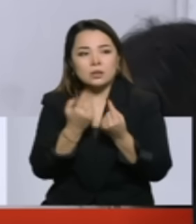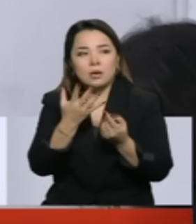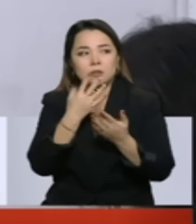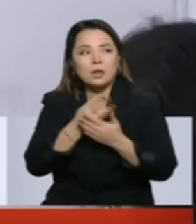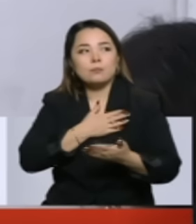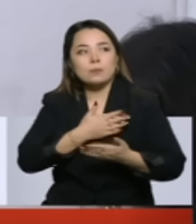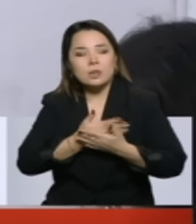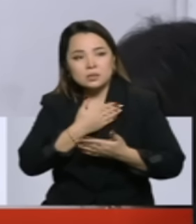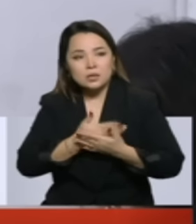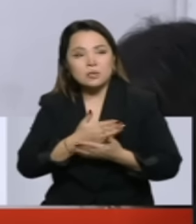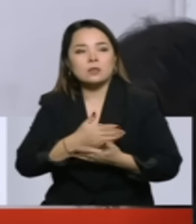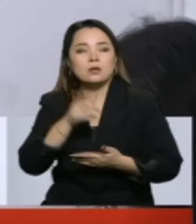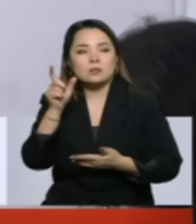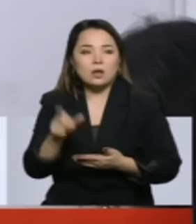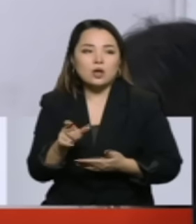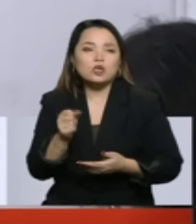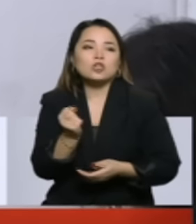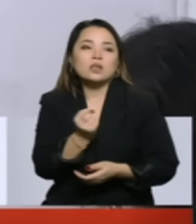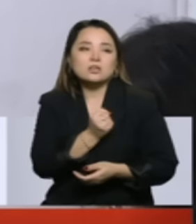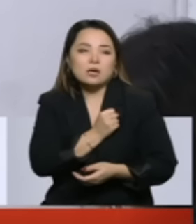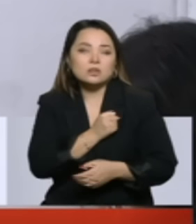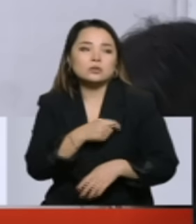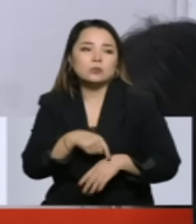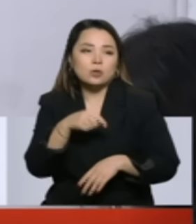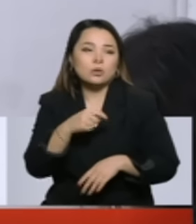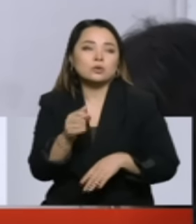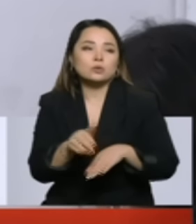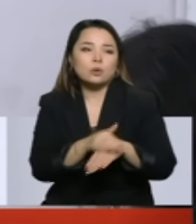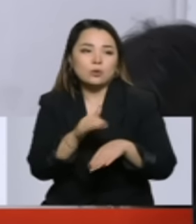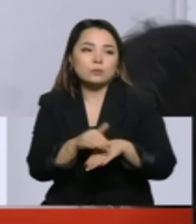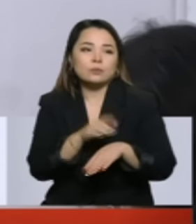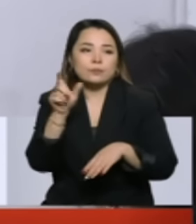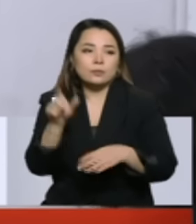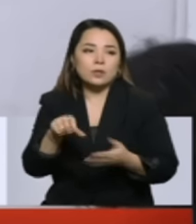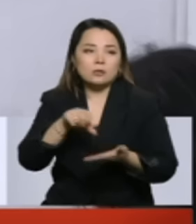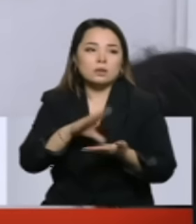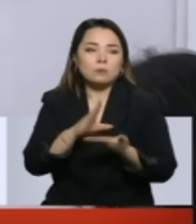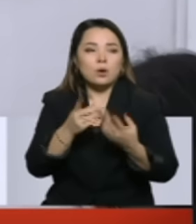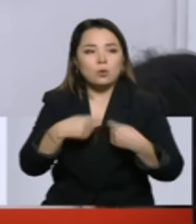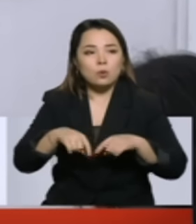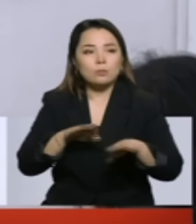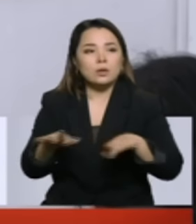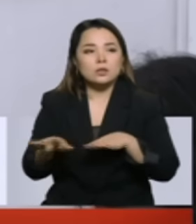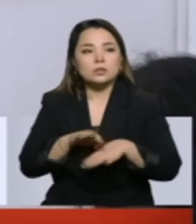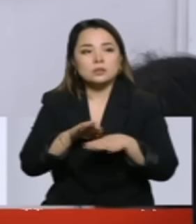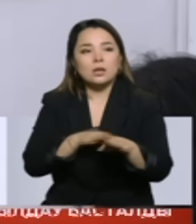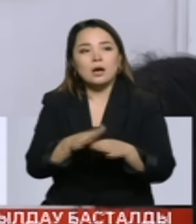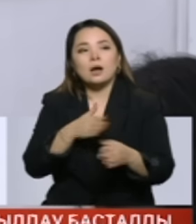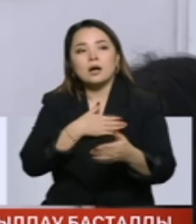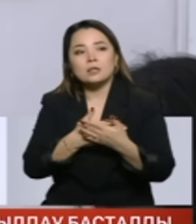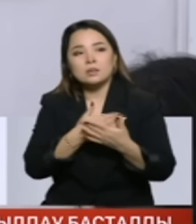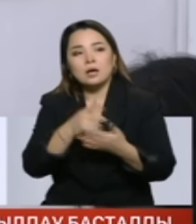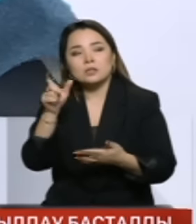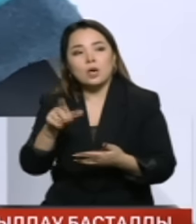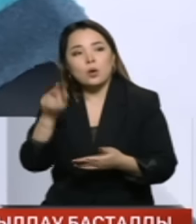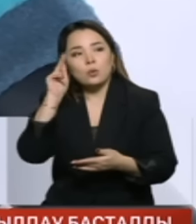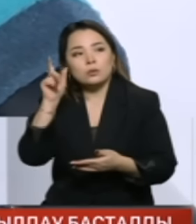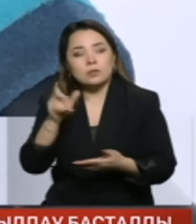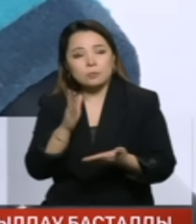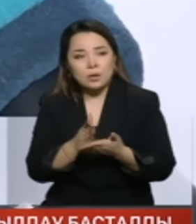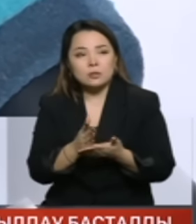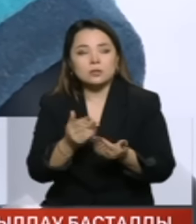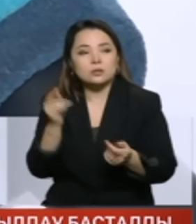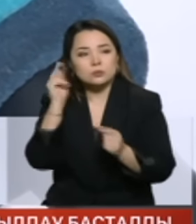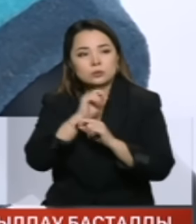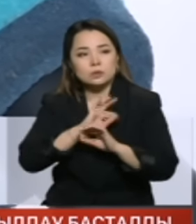белсенді, сондай жанашыр, ақкөңіл оқушылардың бірі болды. Қоғамдық іс-шараларға өте белсенді қатысқан оқушыларымыз болды.